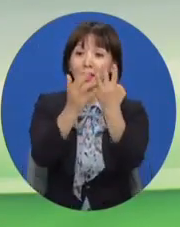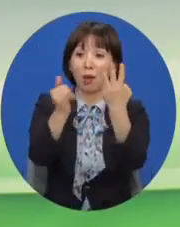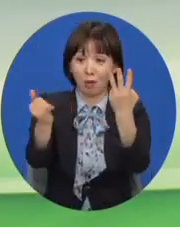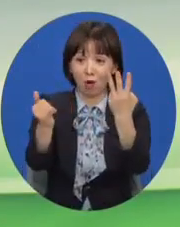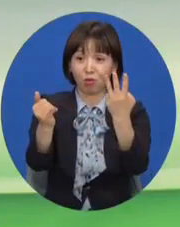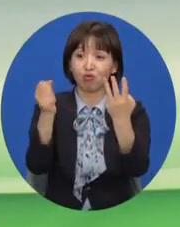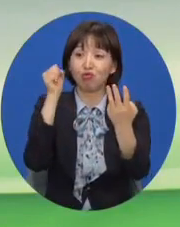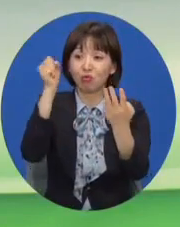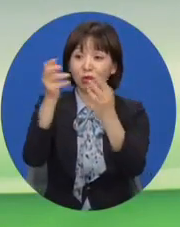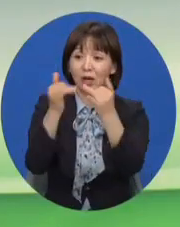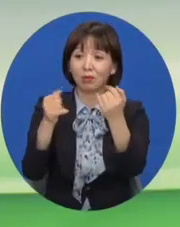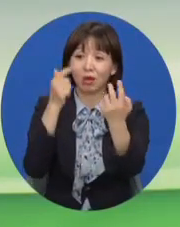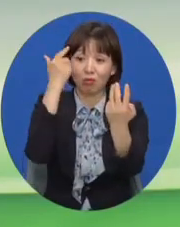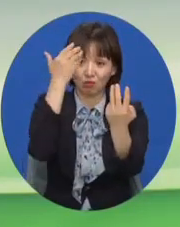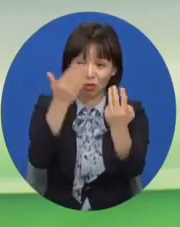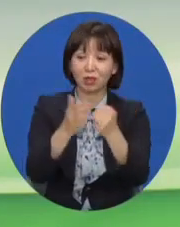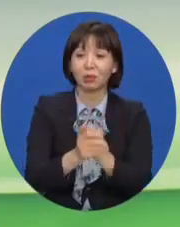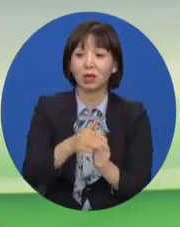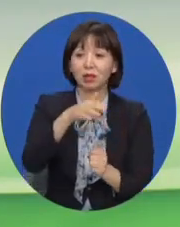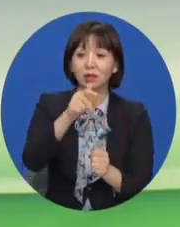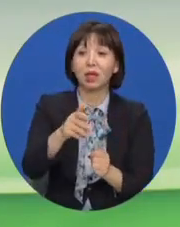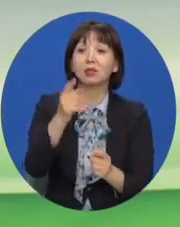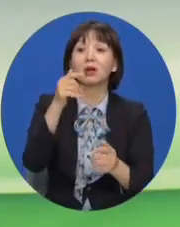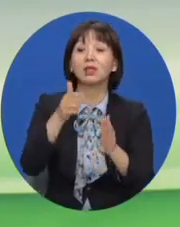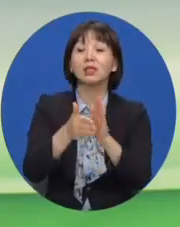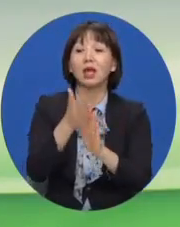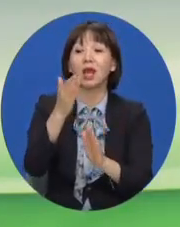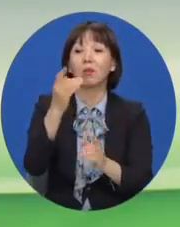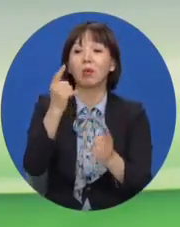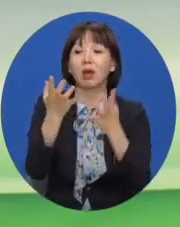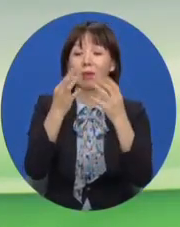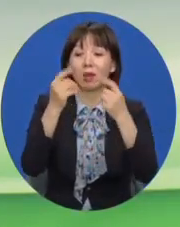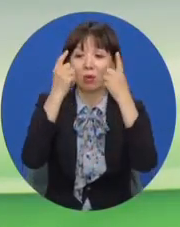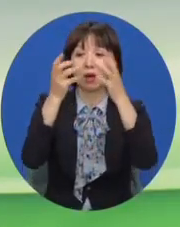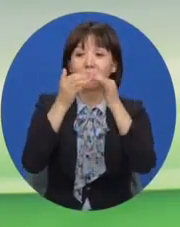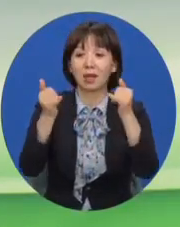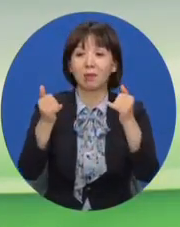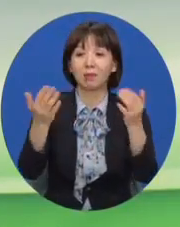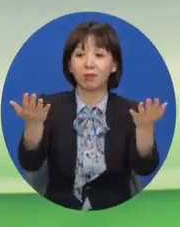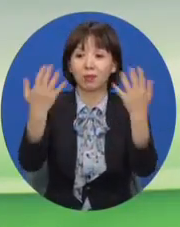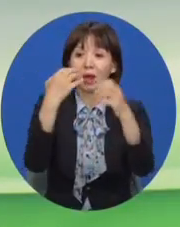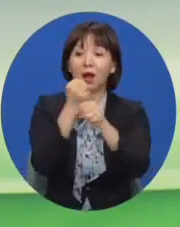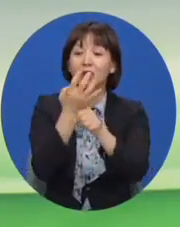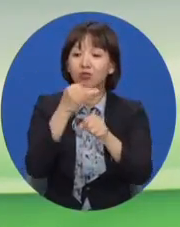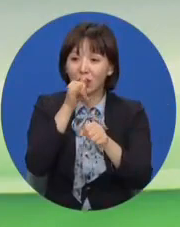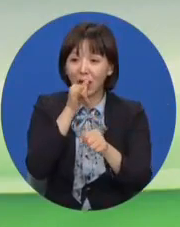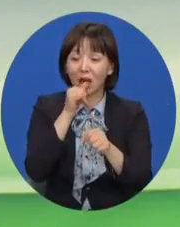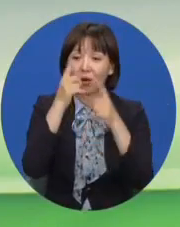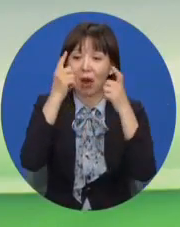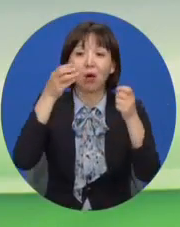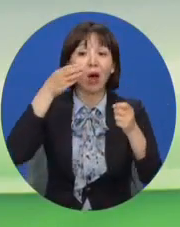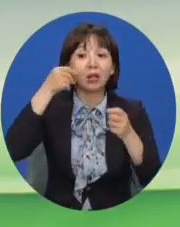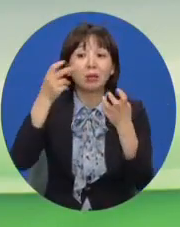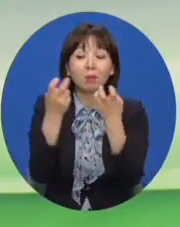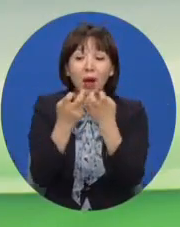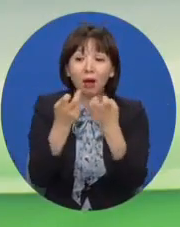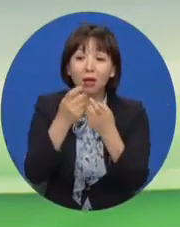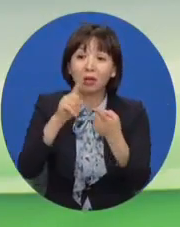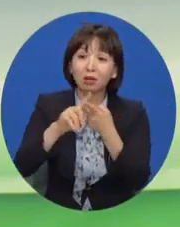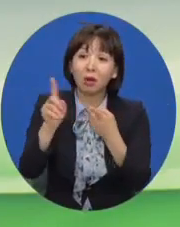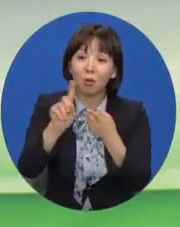후보자들께 묻겠습니다. 제천시에 보다 많은 관광객을 유치할 수 있도록 관광 활성화 방안 어떤 것들 생각하고